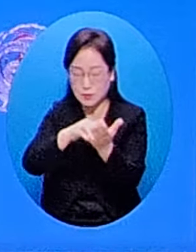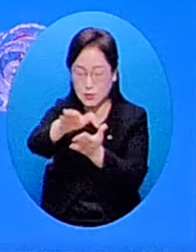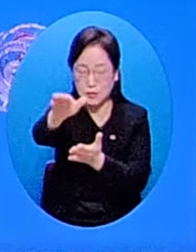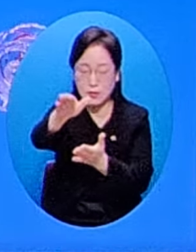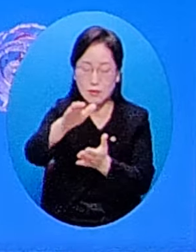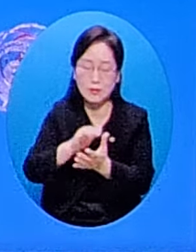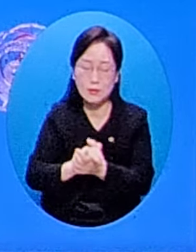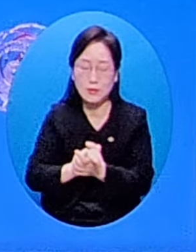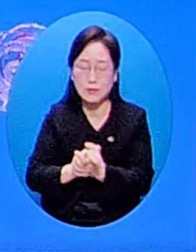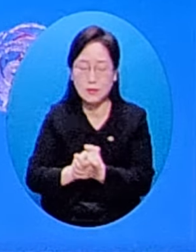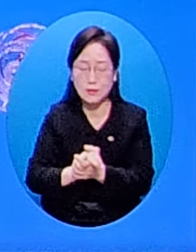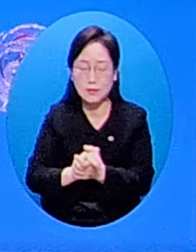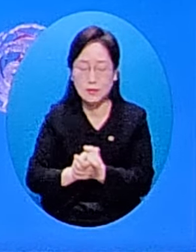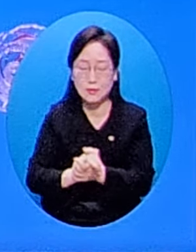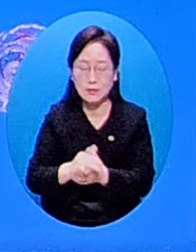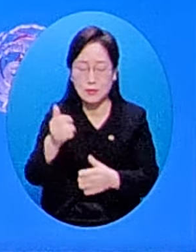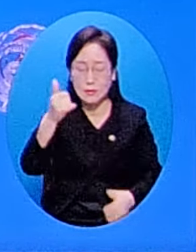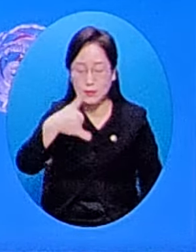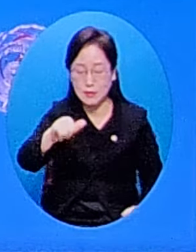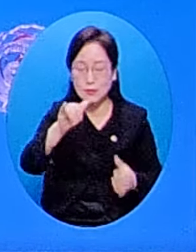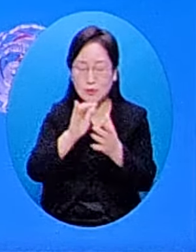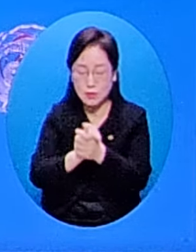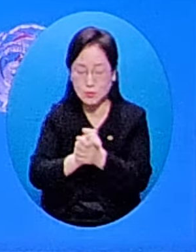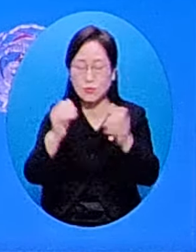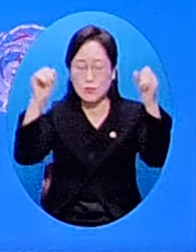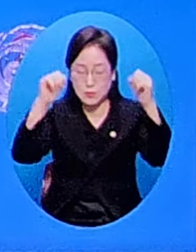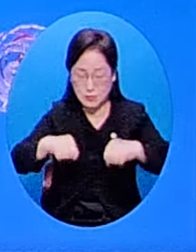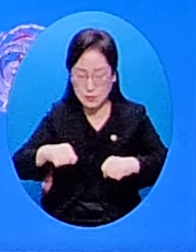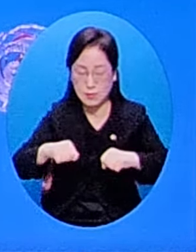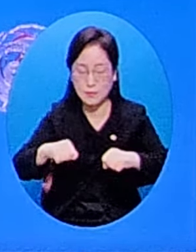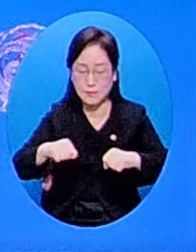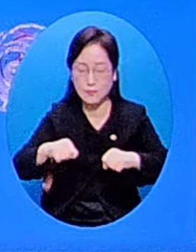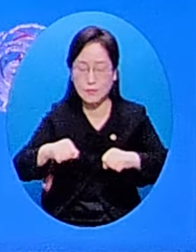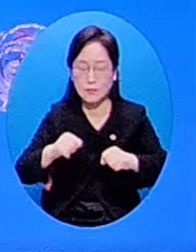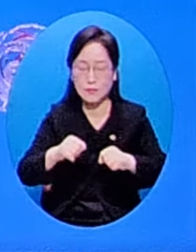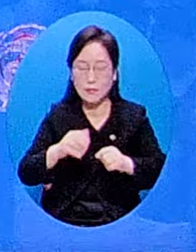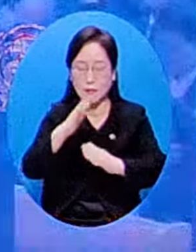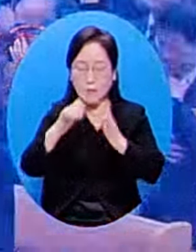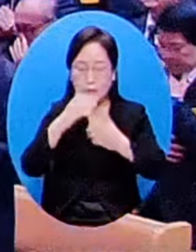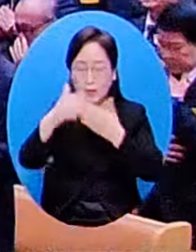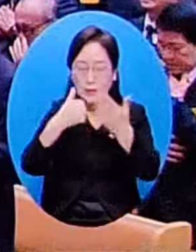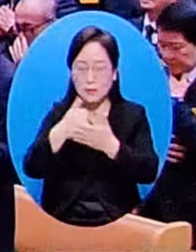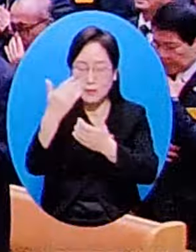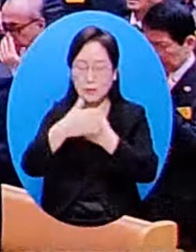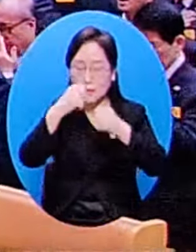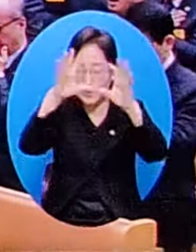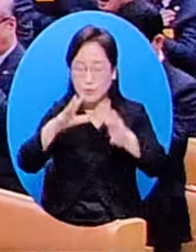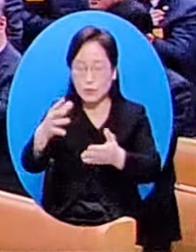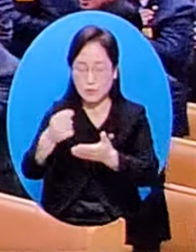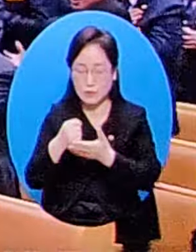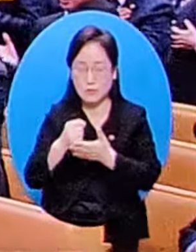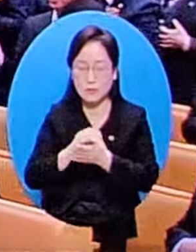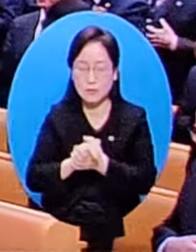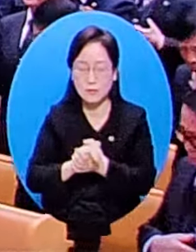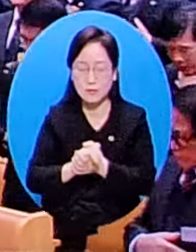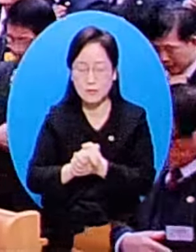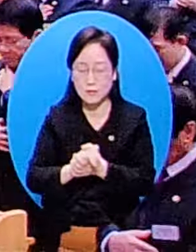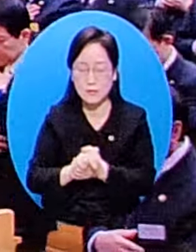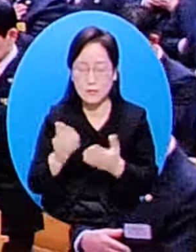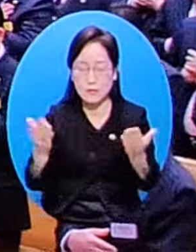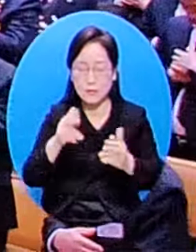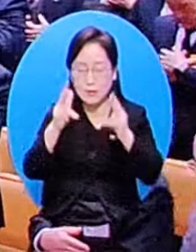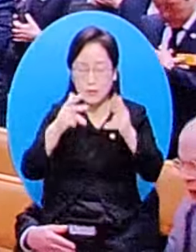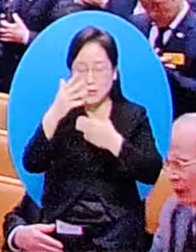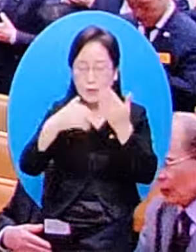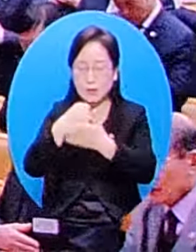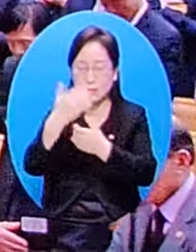물러갈지어다. 자녀를 위한 기도가 응답될지어다. 가정에 하나님의 은혜와 축복이 임할지어다. 직장과